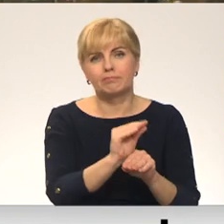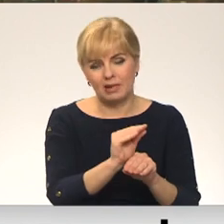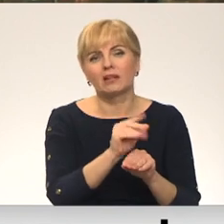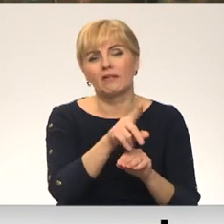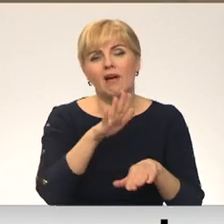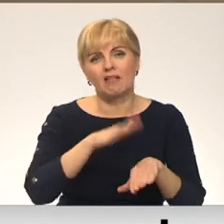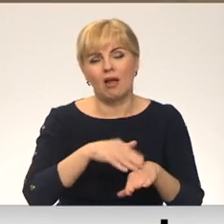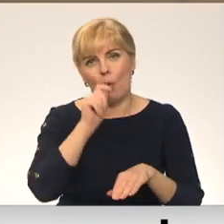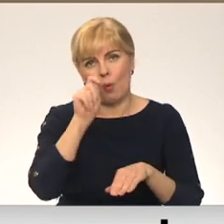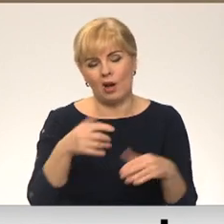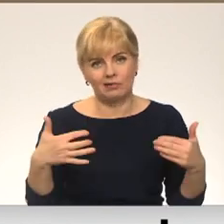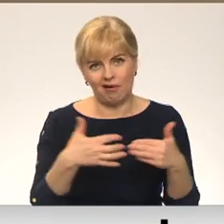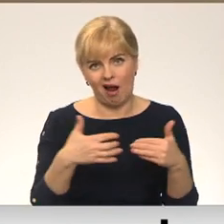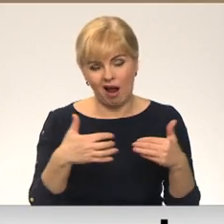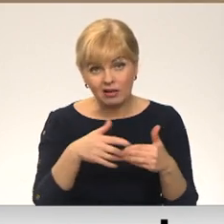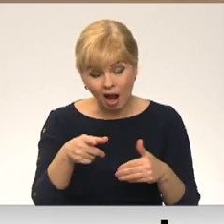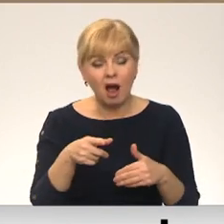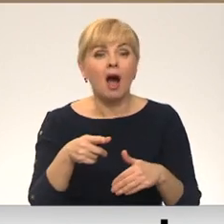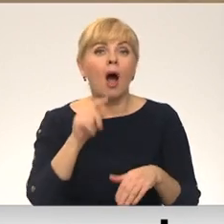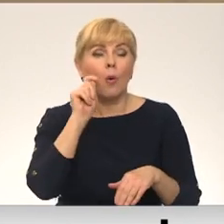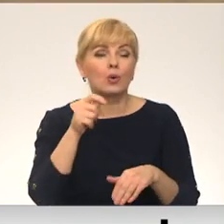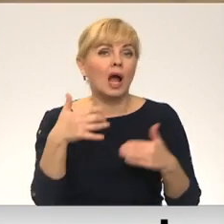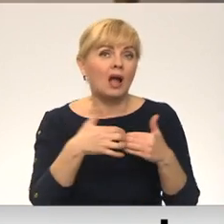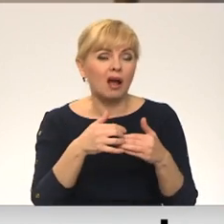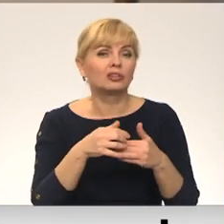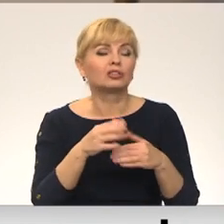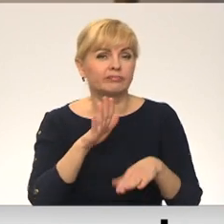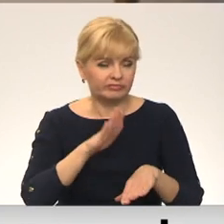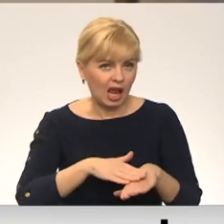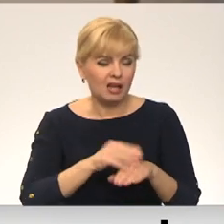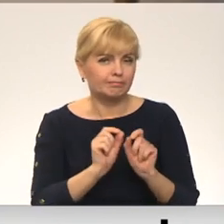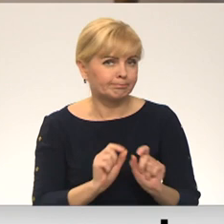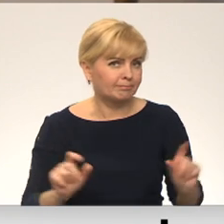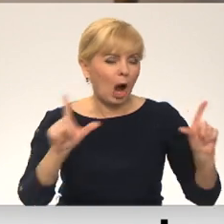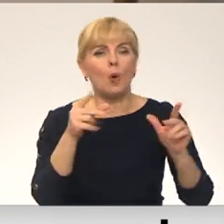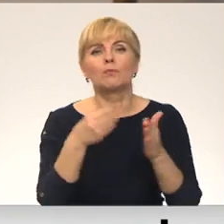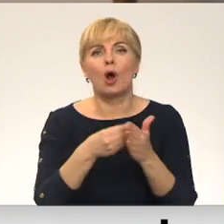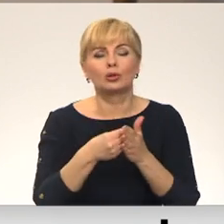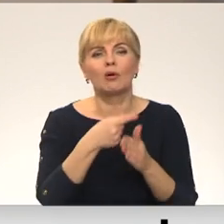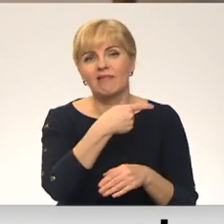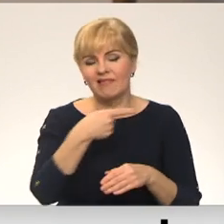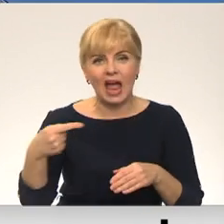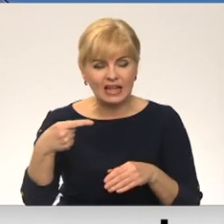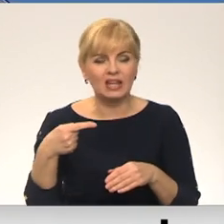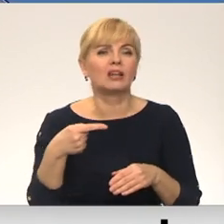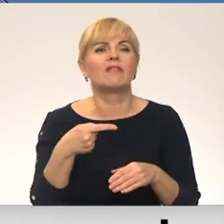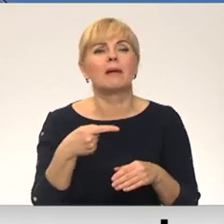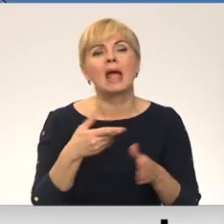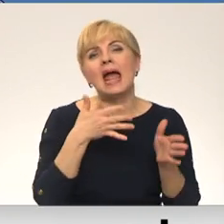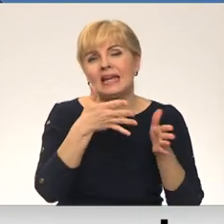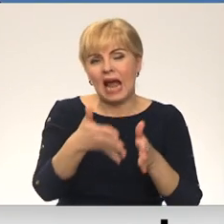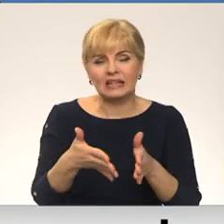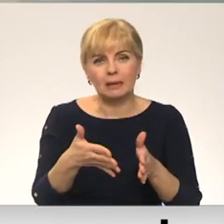Līcīte. Karš Ukrainā pastiprina cenu kāpumu un negatīvi ietekmē Latvijas iedzīvotāju pirktspēju.